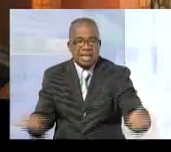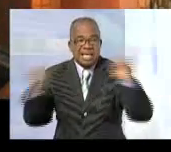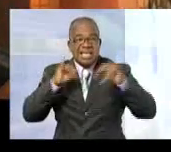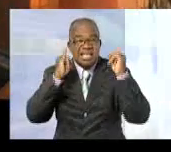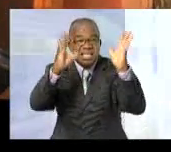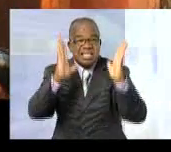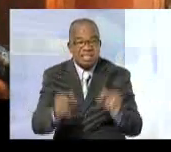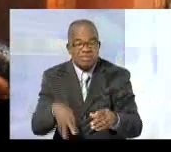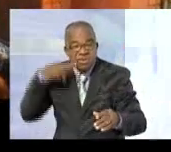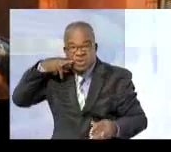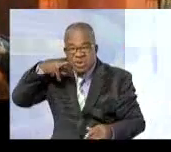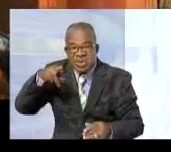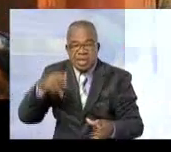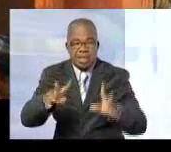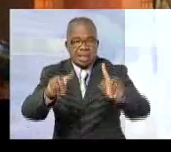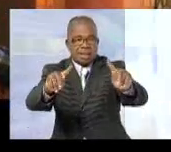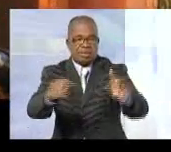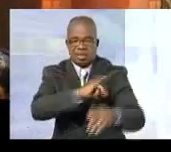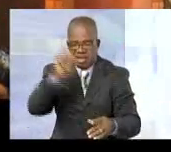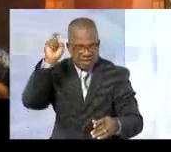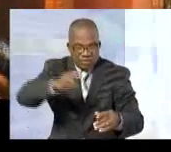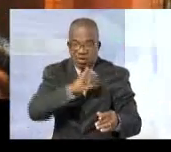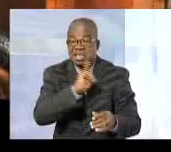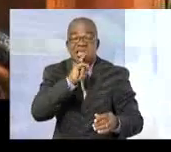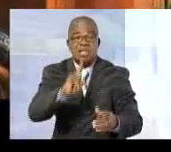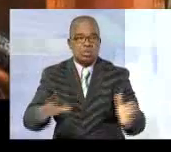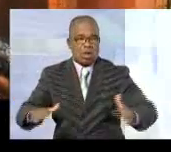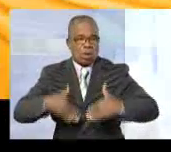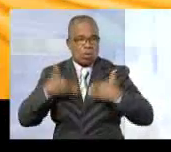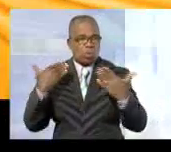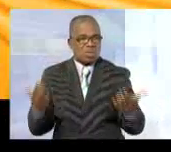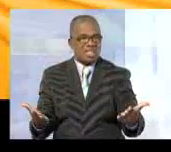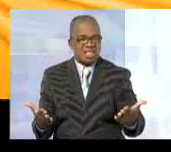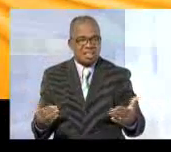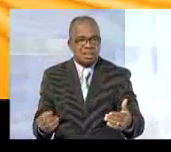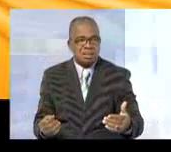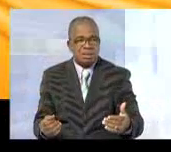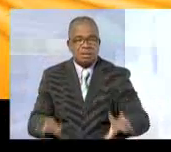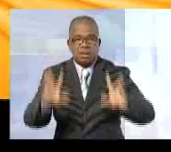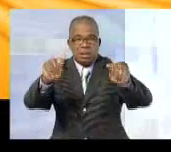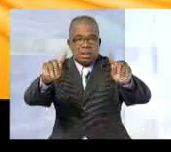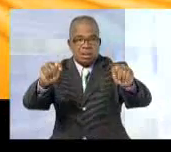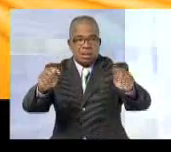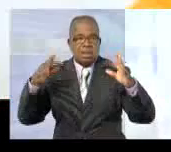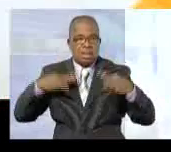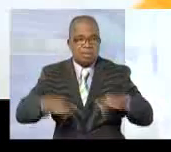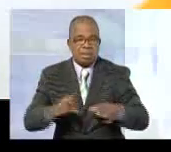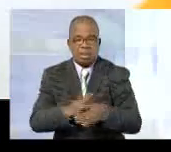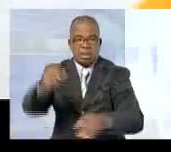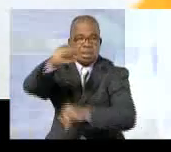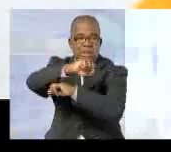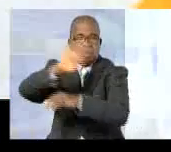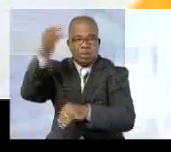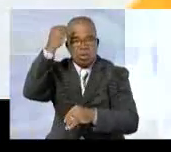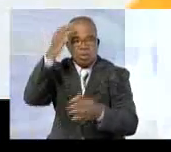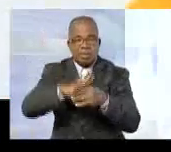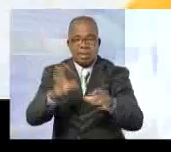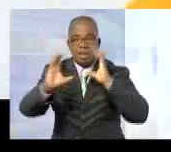travers nos productions et nos programmes quotidiens. La RTI bénéficie du soutien du ministère